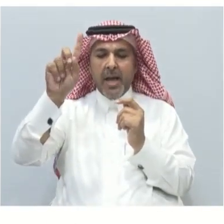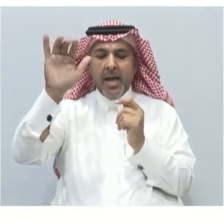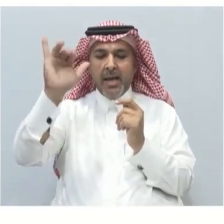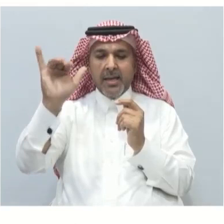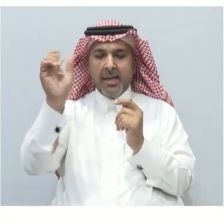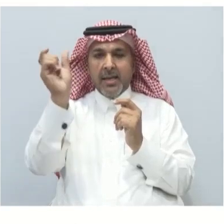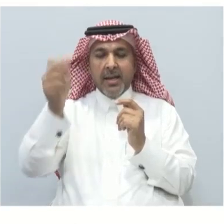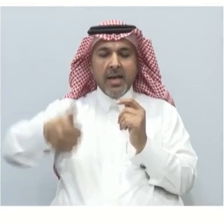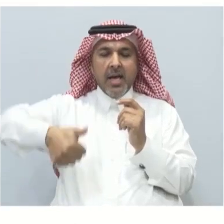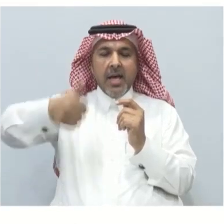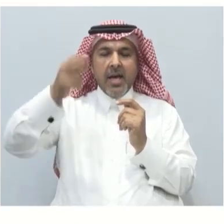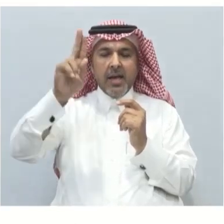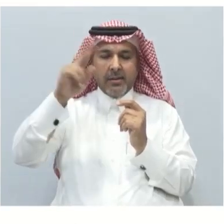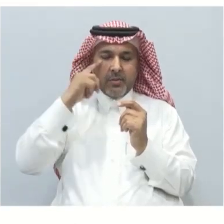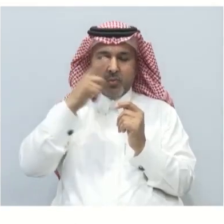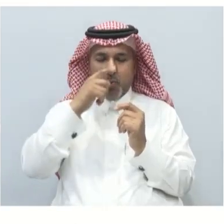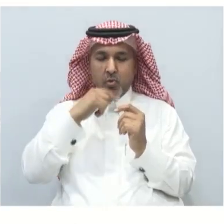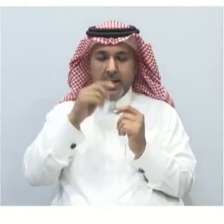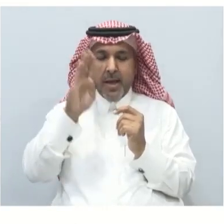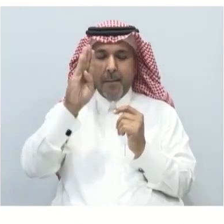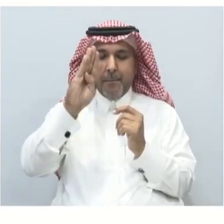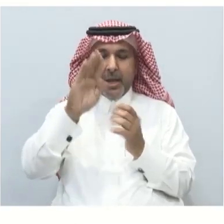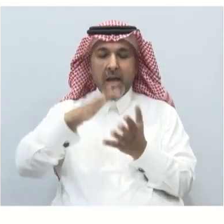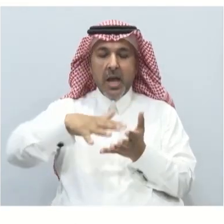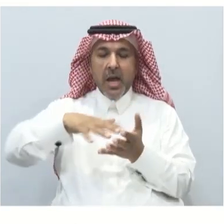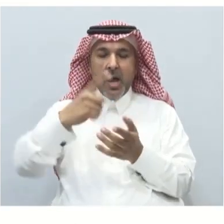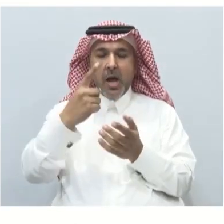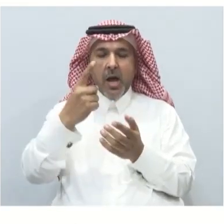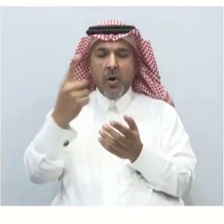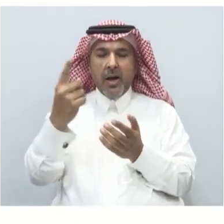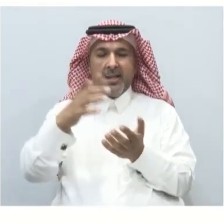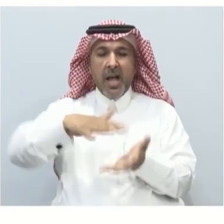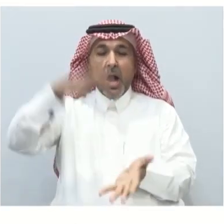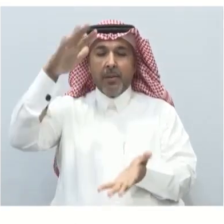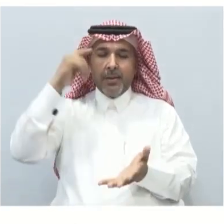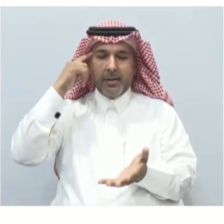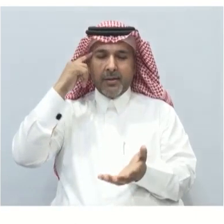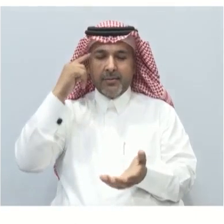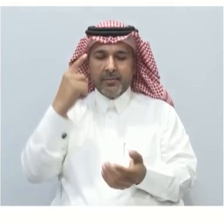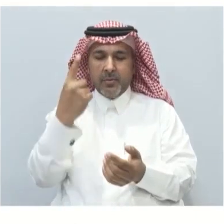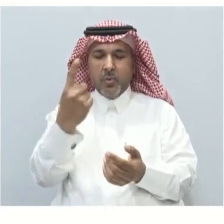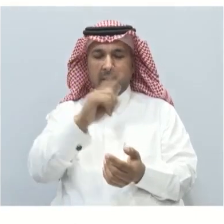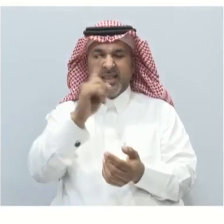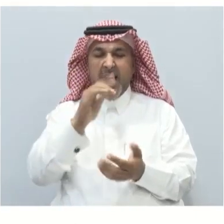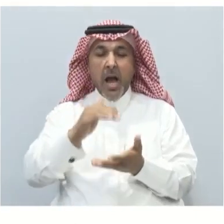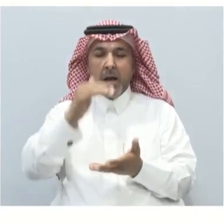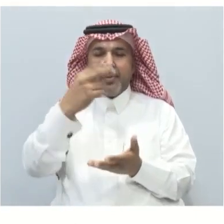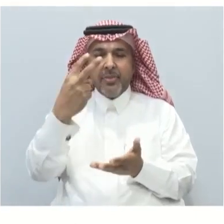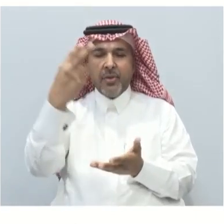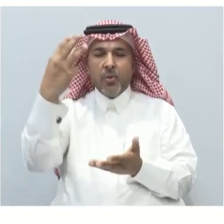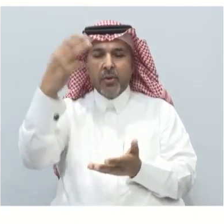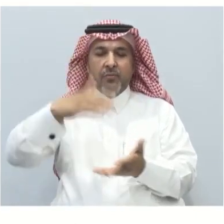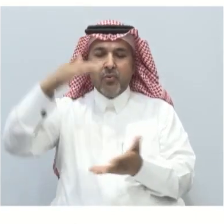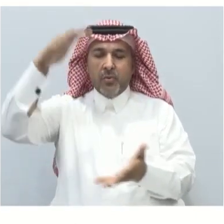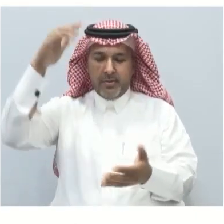يعني اكبر من واحد وكان بي لاكس اكبر من بي لواي فان اكس اكبر من واي